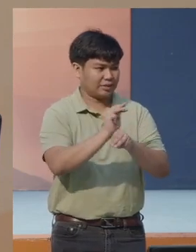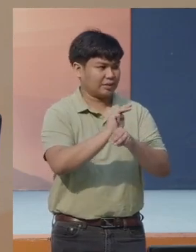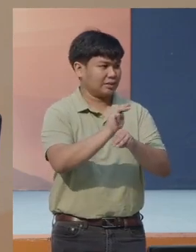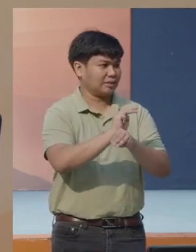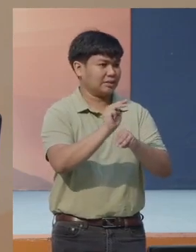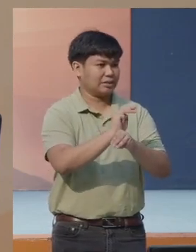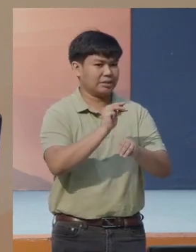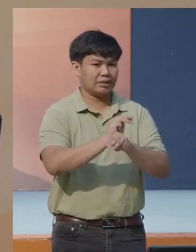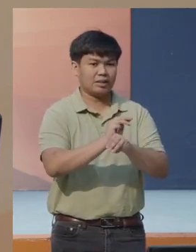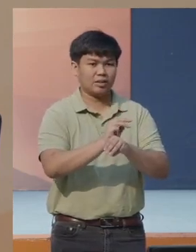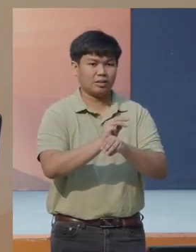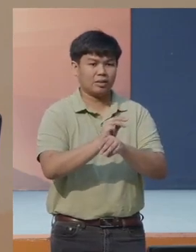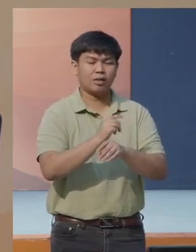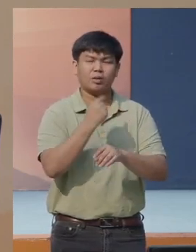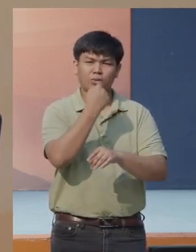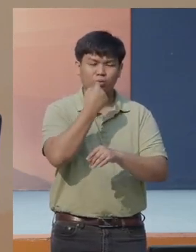the